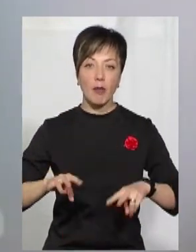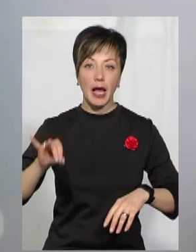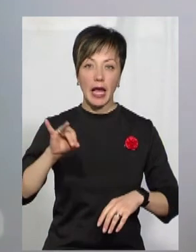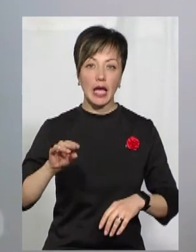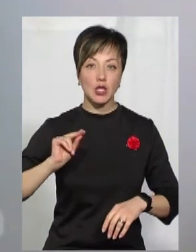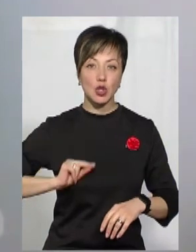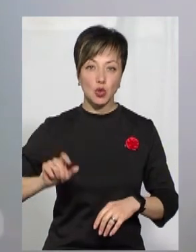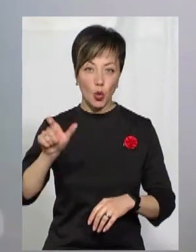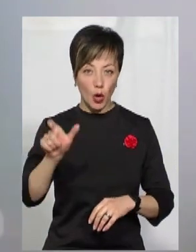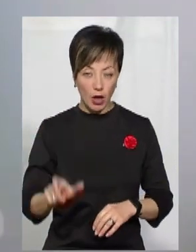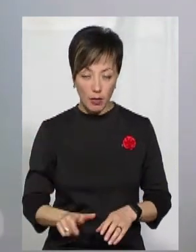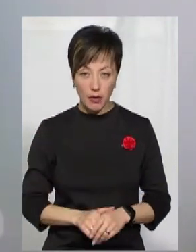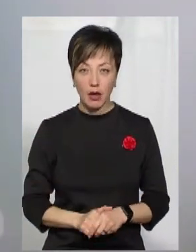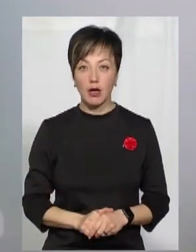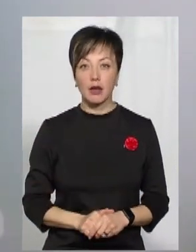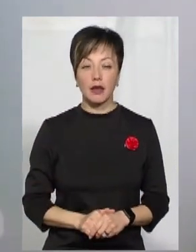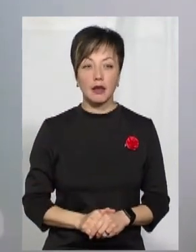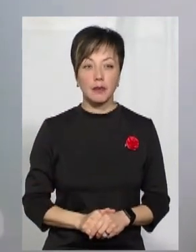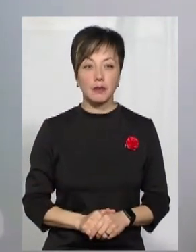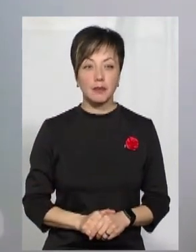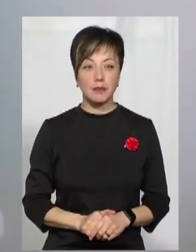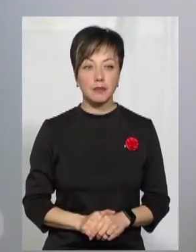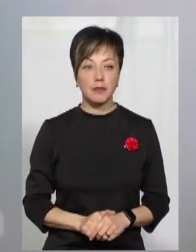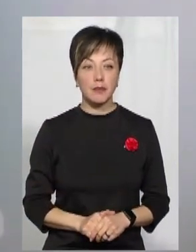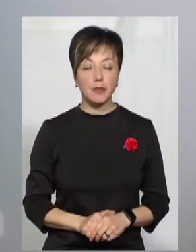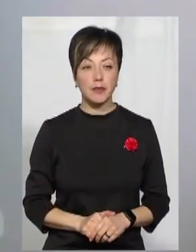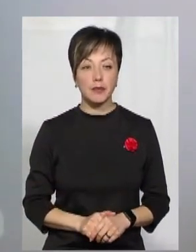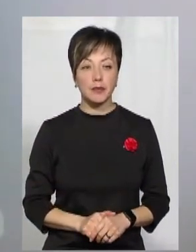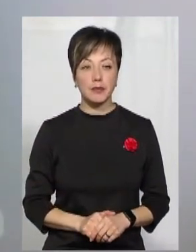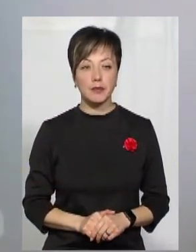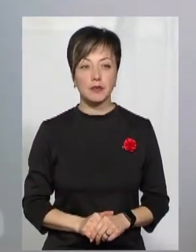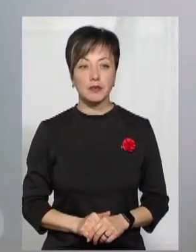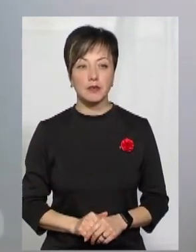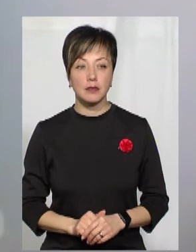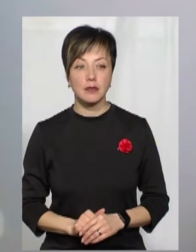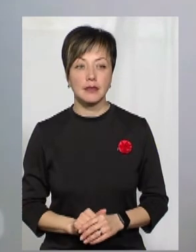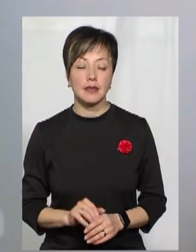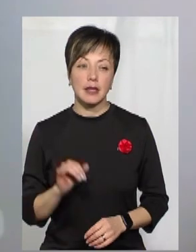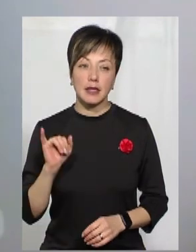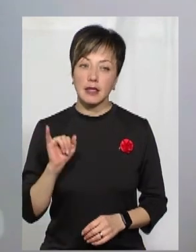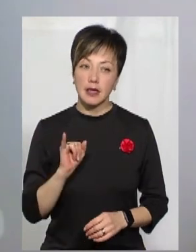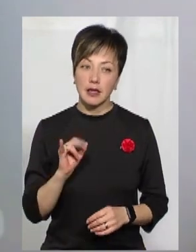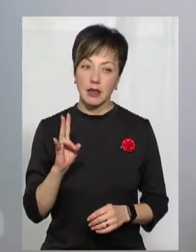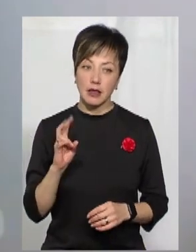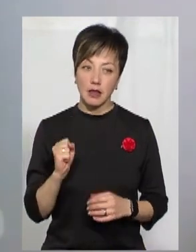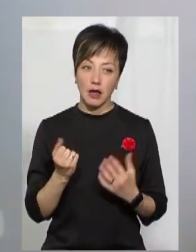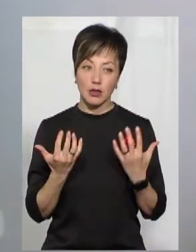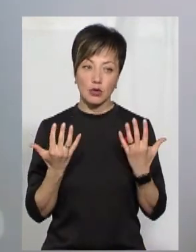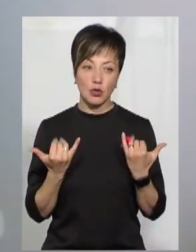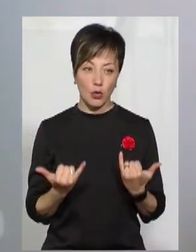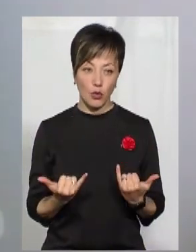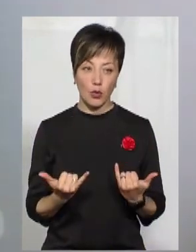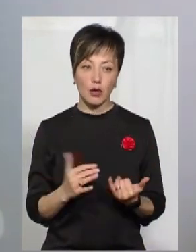здійснили і свою думку висловили. Ось, і На сьогодні ми продовжуємо і